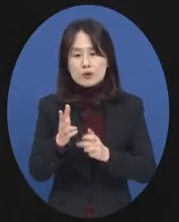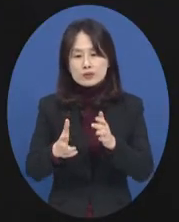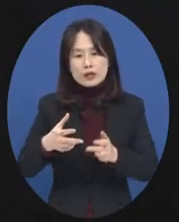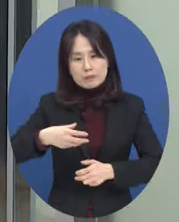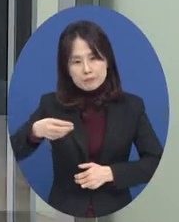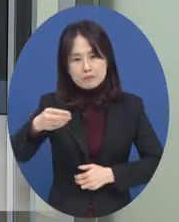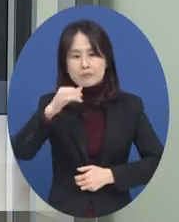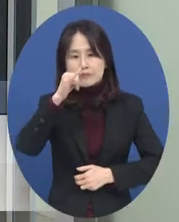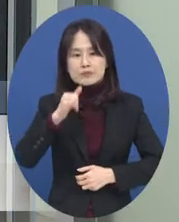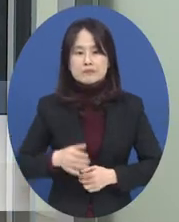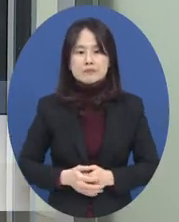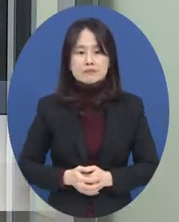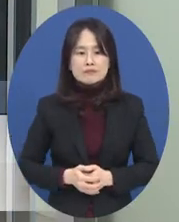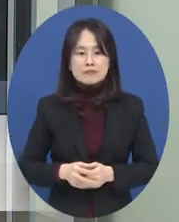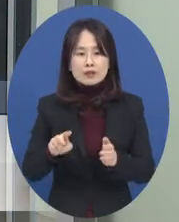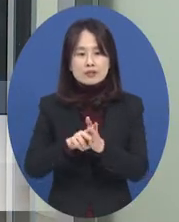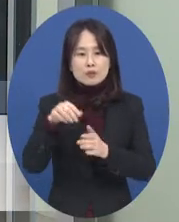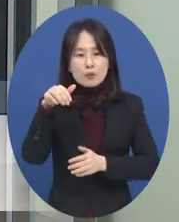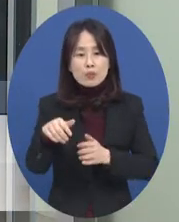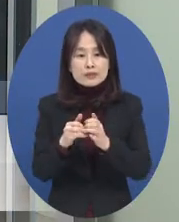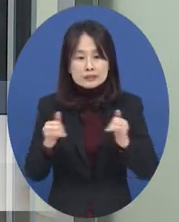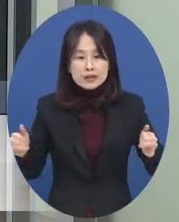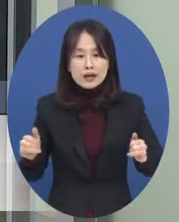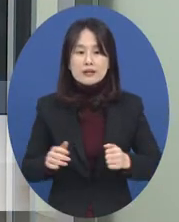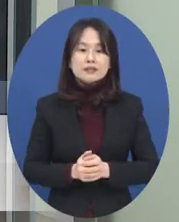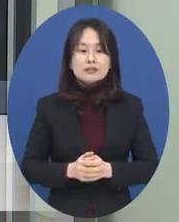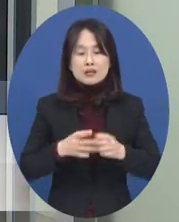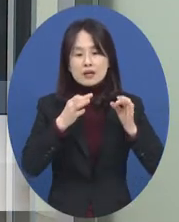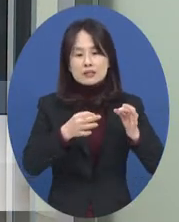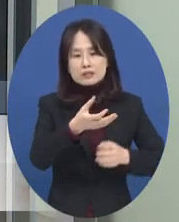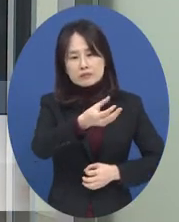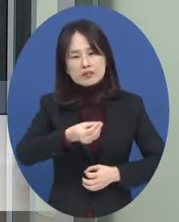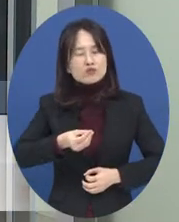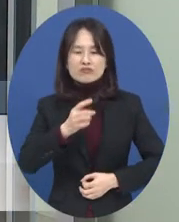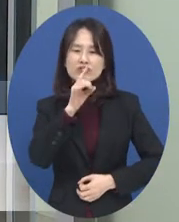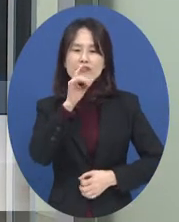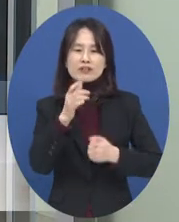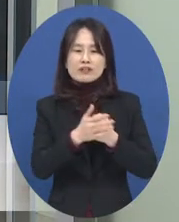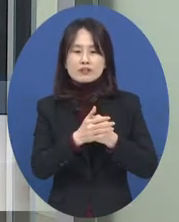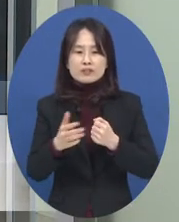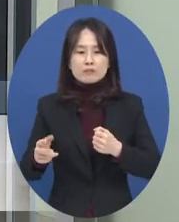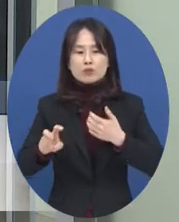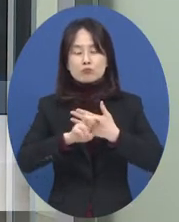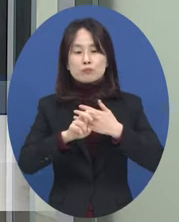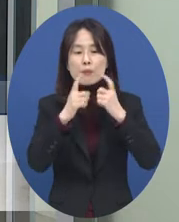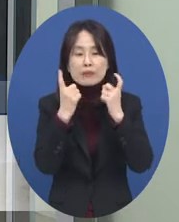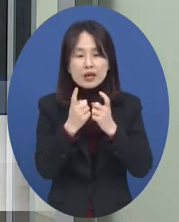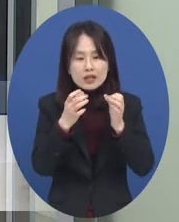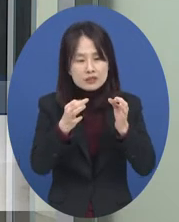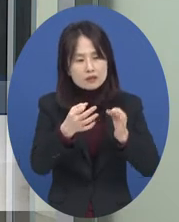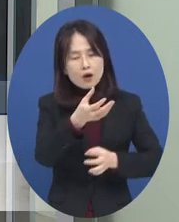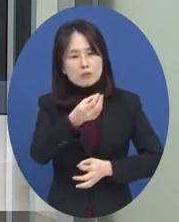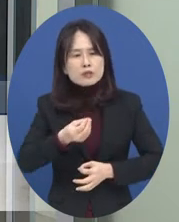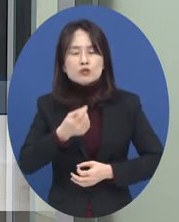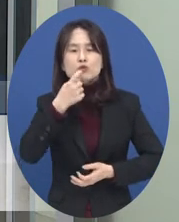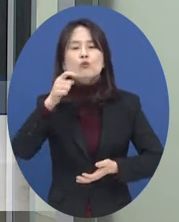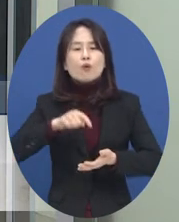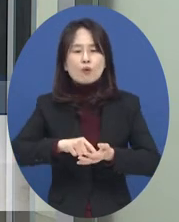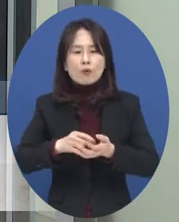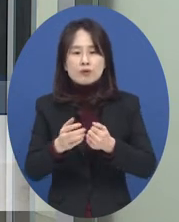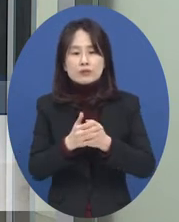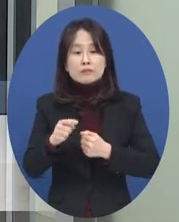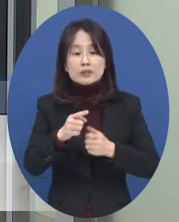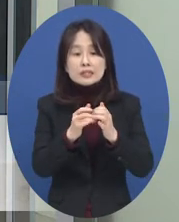세분화했습니다. 저신용자분들은 제도권 금융기관에서 대출이 안 되시기 때문에 불법 사업금융에 노출되기 쉽습니다. 그래서